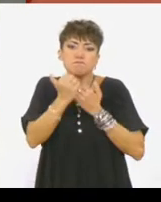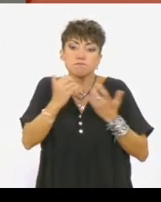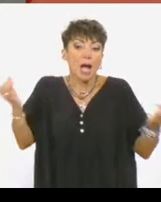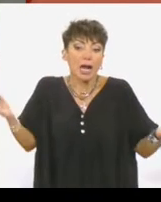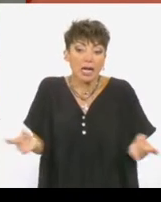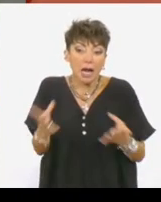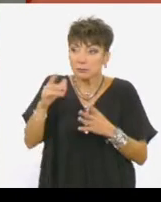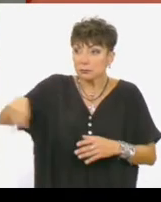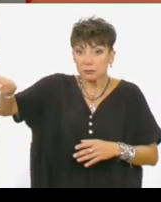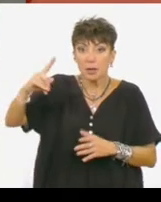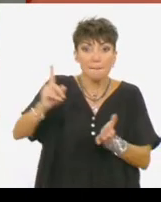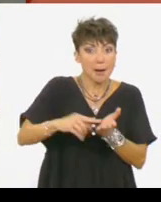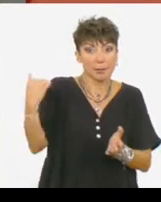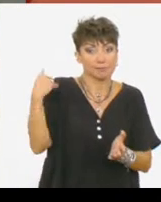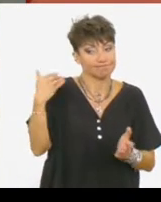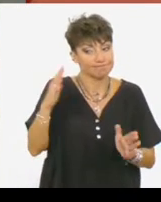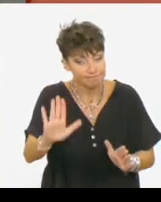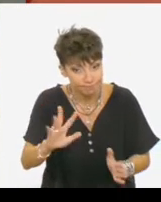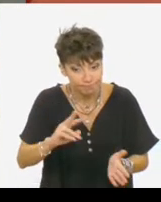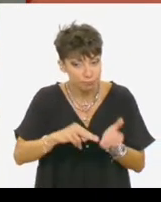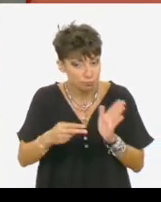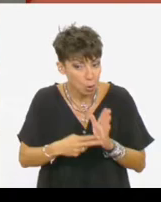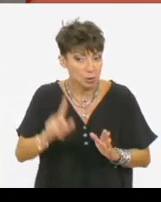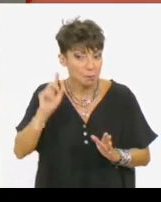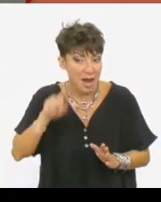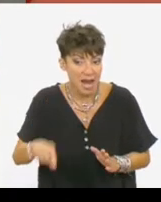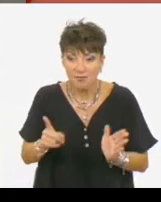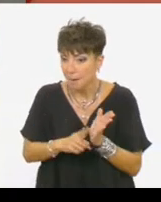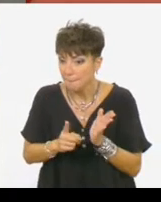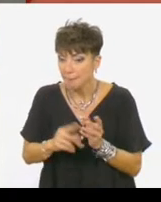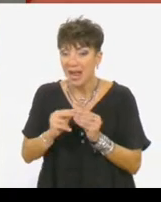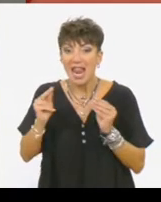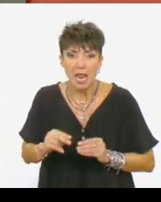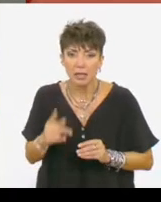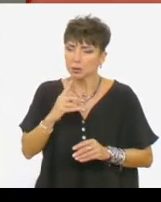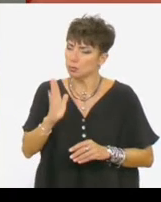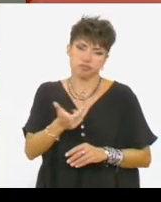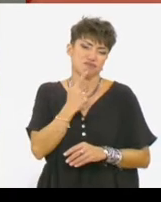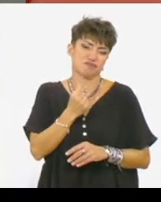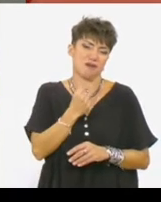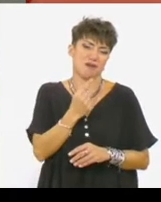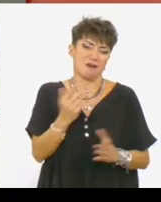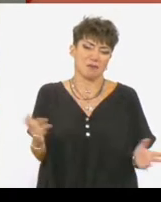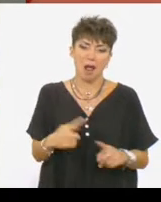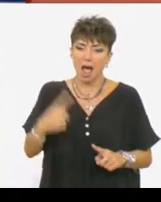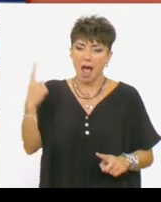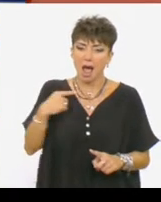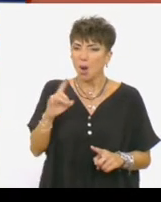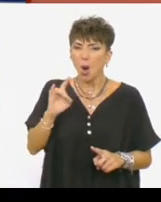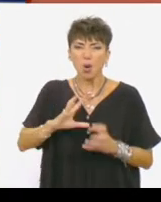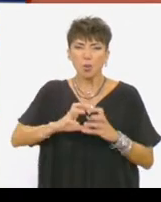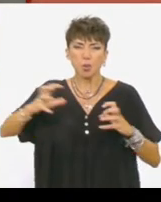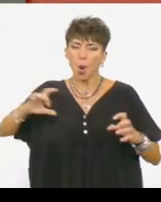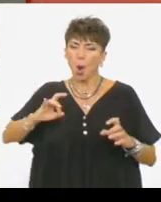τη στιγμή να πει ότι ξέρεις κάτι, εδώ υπάρχει μια παραβατική συμπεριφορά και πρέπει να λυθεί άμεσα. Και θα μπορούσε να λυθεί, κοιτάξτε, πάρα πολύ απλά και πάρα πολύ